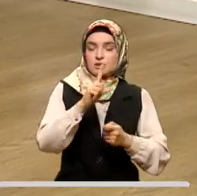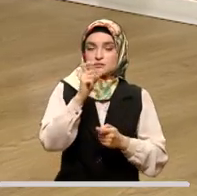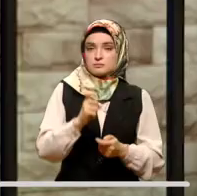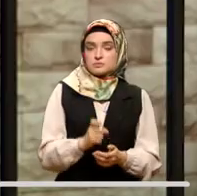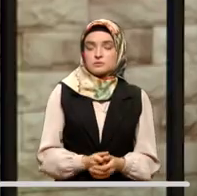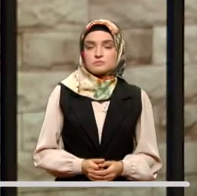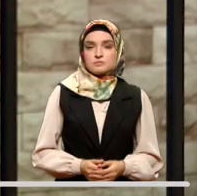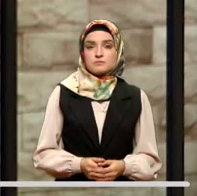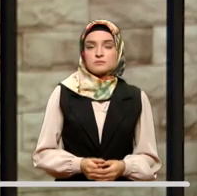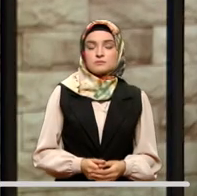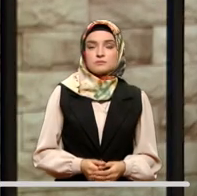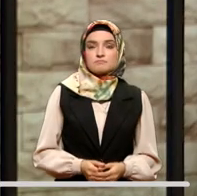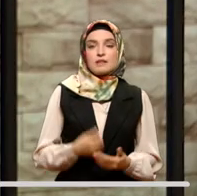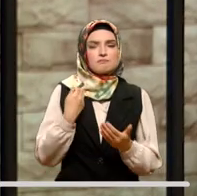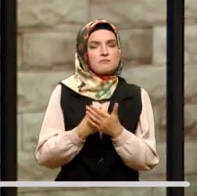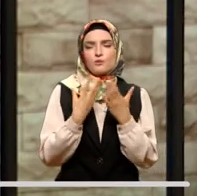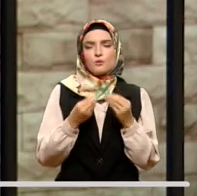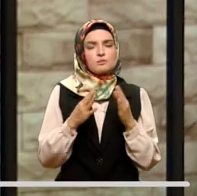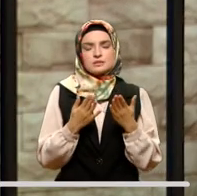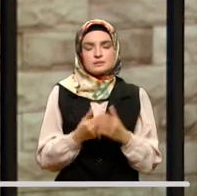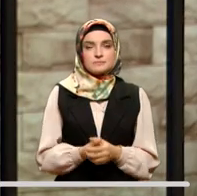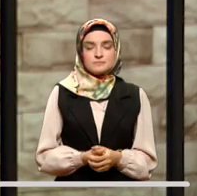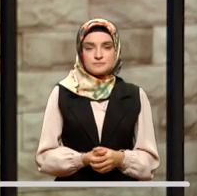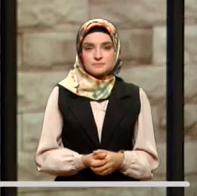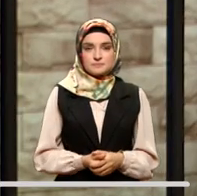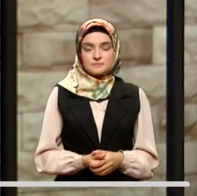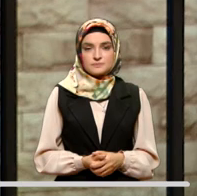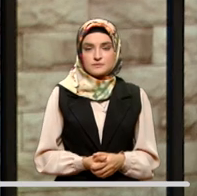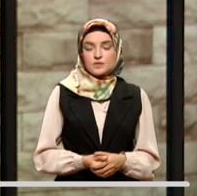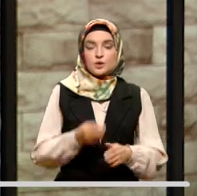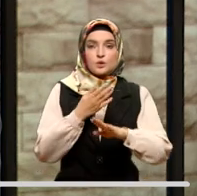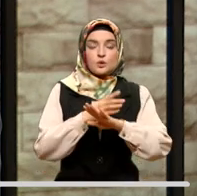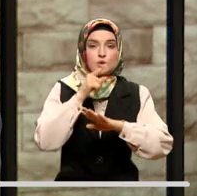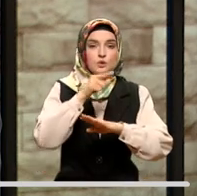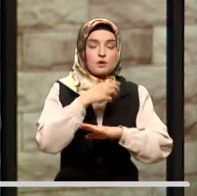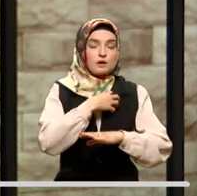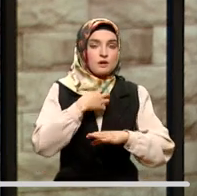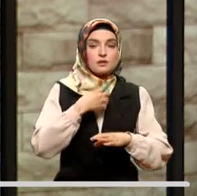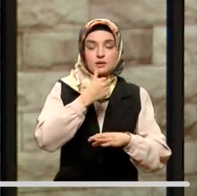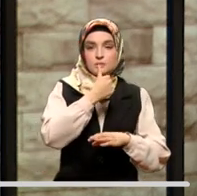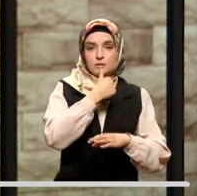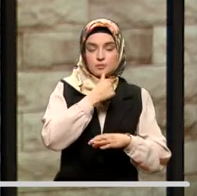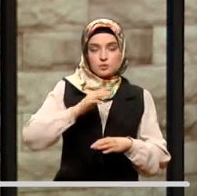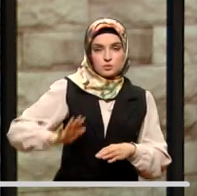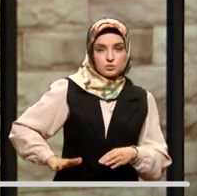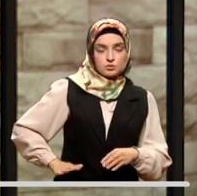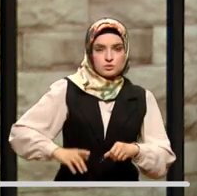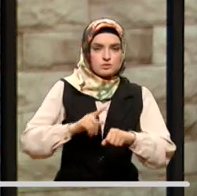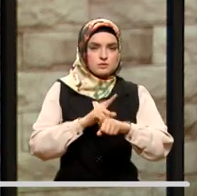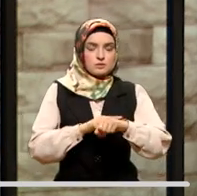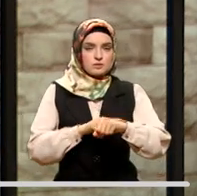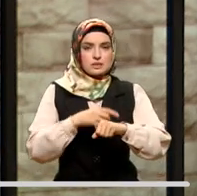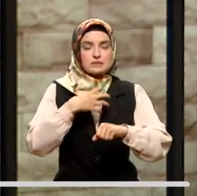keşke nasıl... Keşke geçebilsek. Çünkü o anne baba çocukluk döneminde